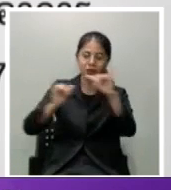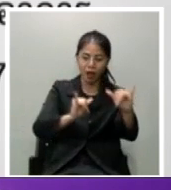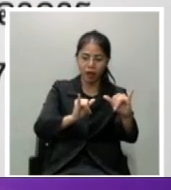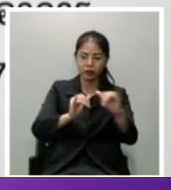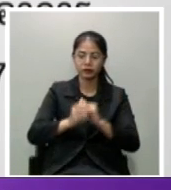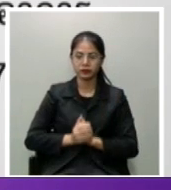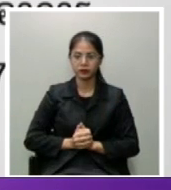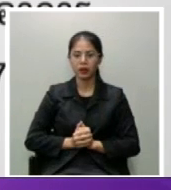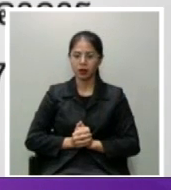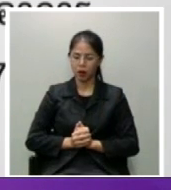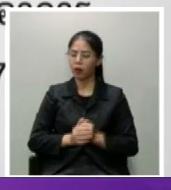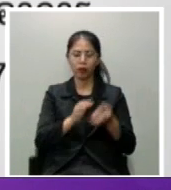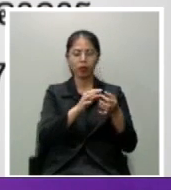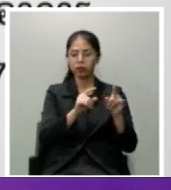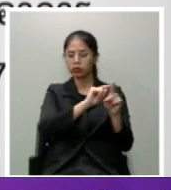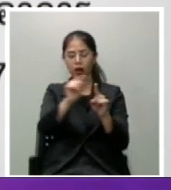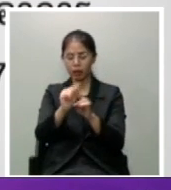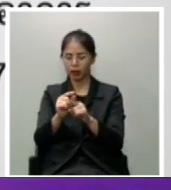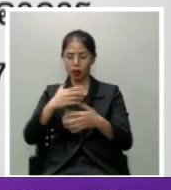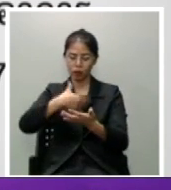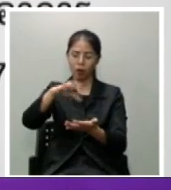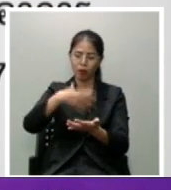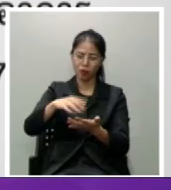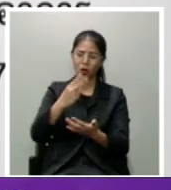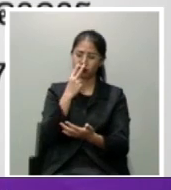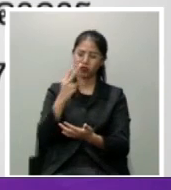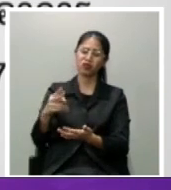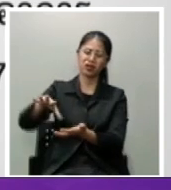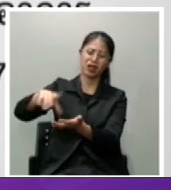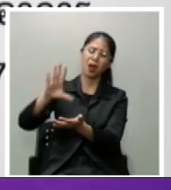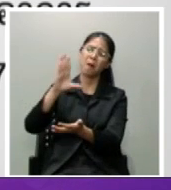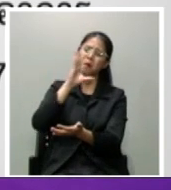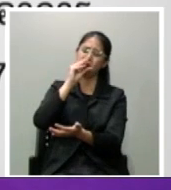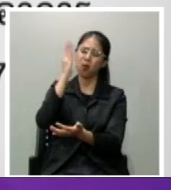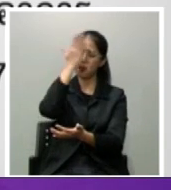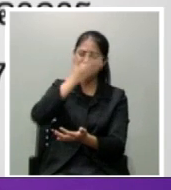ความเป็นมาก็เป็นอย่างนี้เพราะฉะนั้นประโยคนี้ไม่สวยงามเลยที่จะบอกว่า